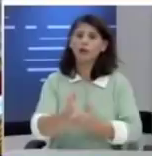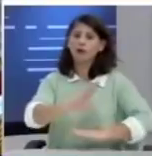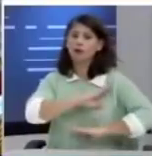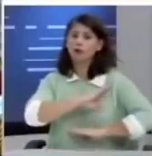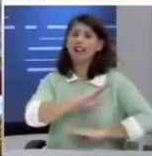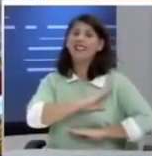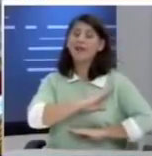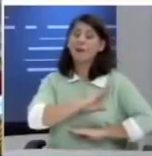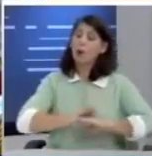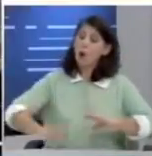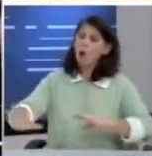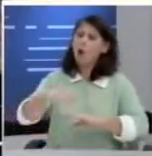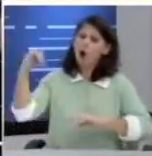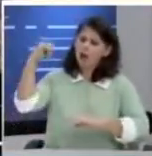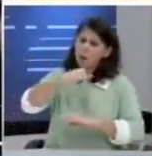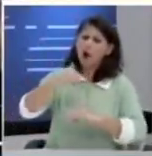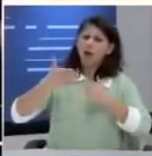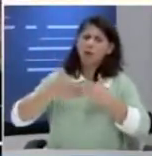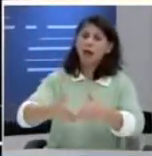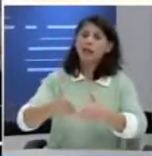να ανακαλέσει.